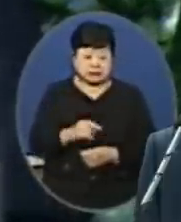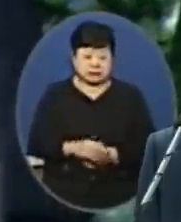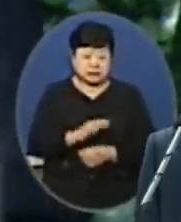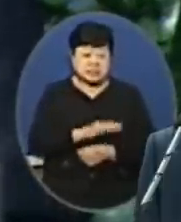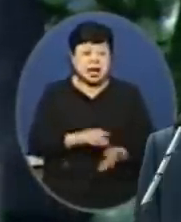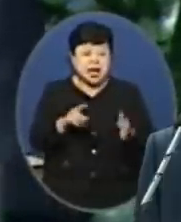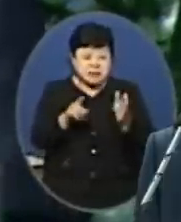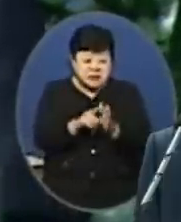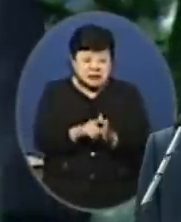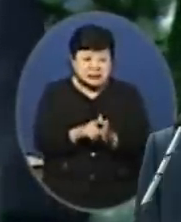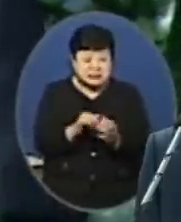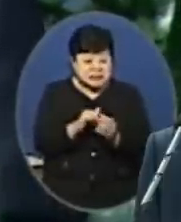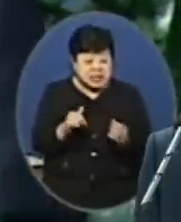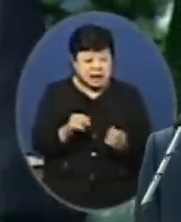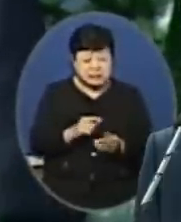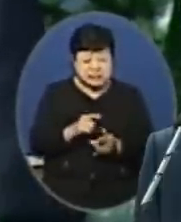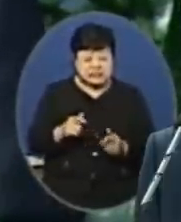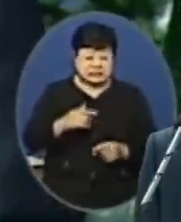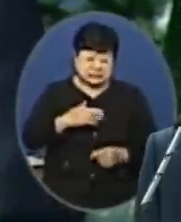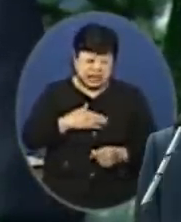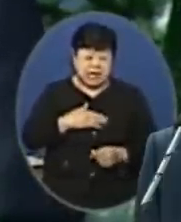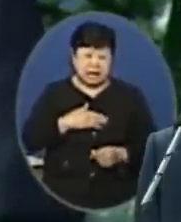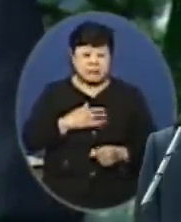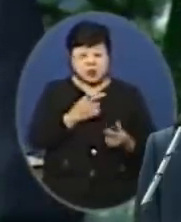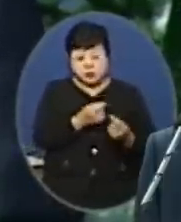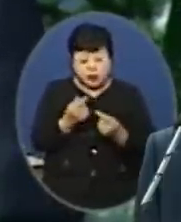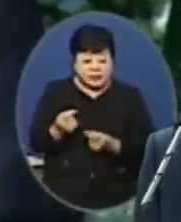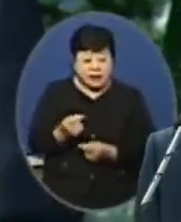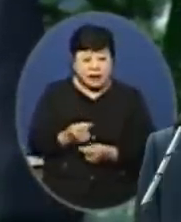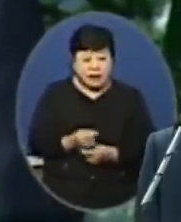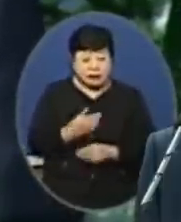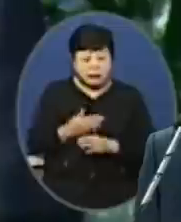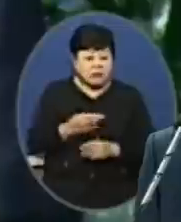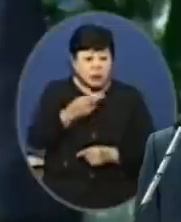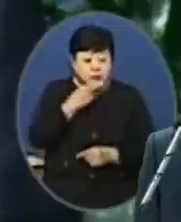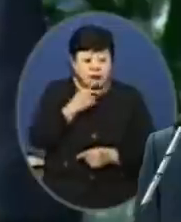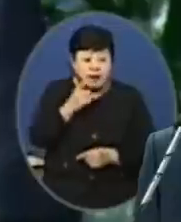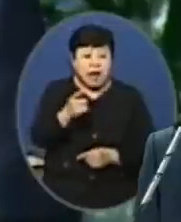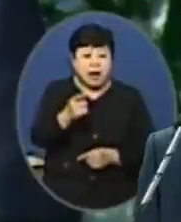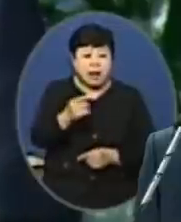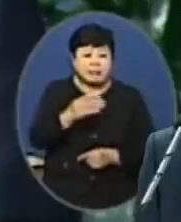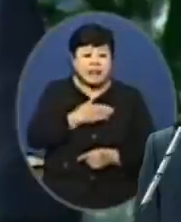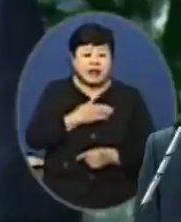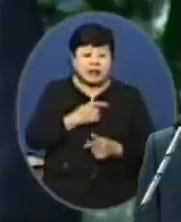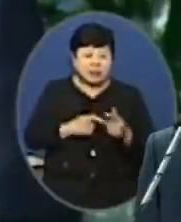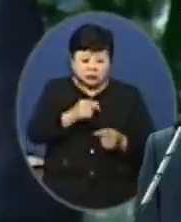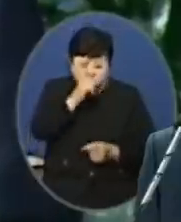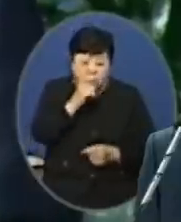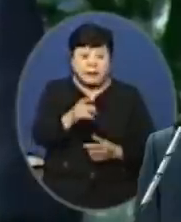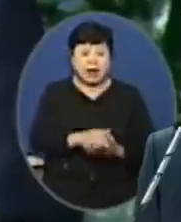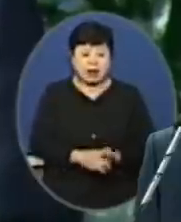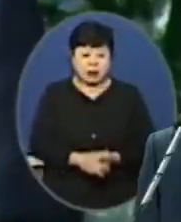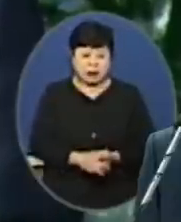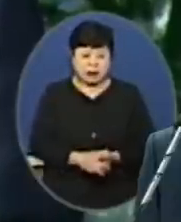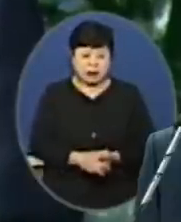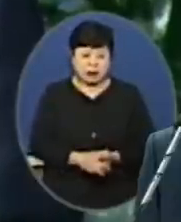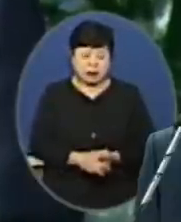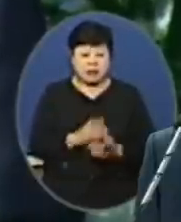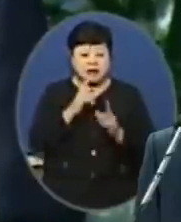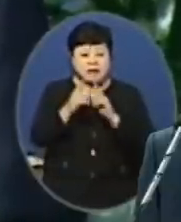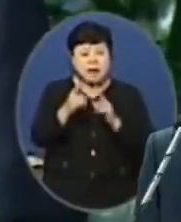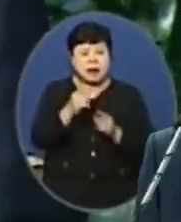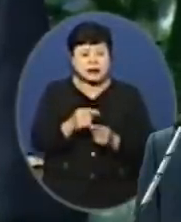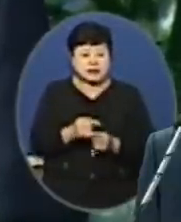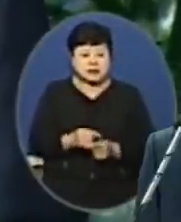믿는 자나 안 믿는 나나 무엇이 다르냐? 오히려 내가 더 좋지 않느냐? 그렇게 하는 말을